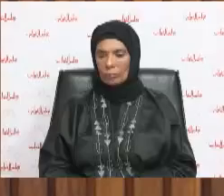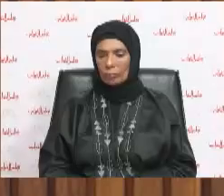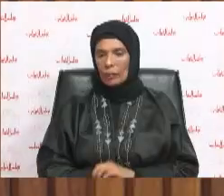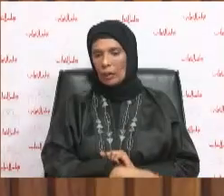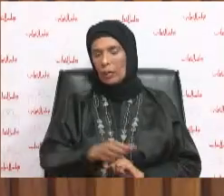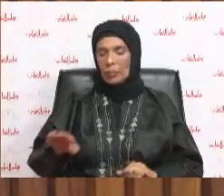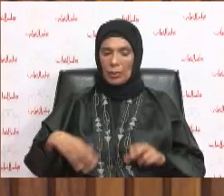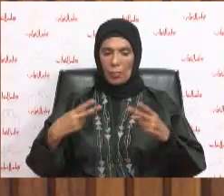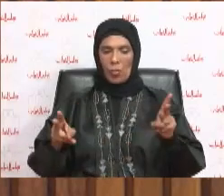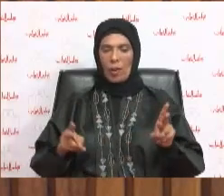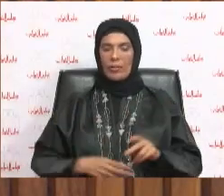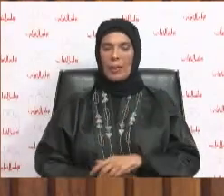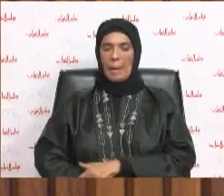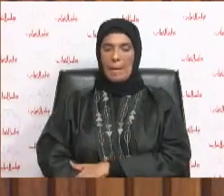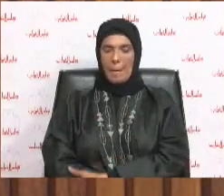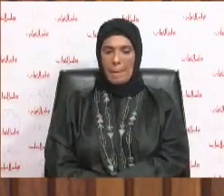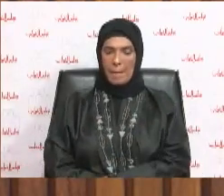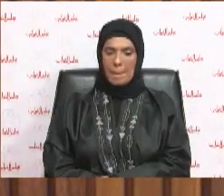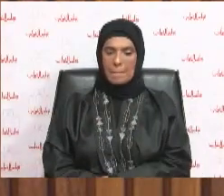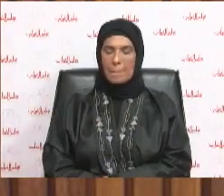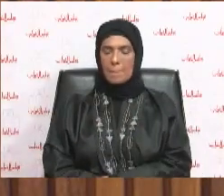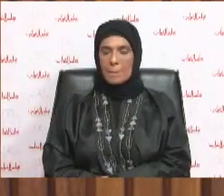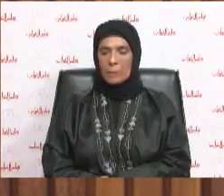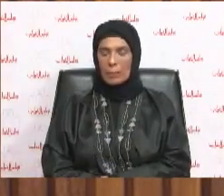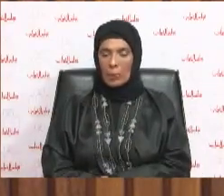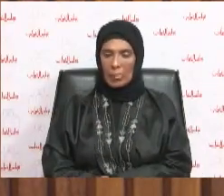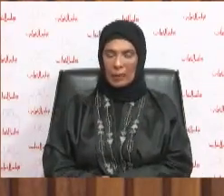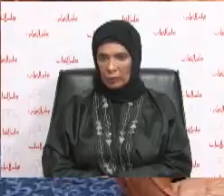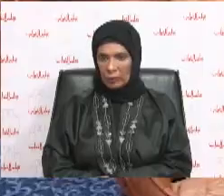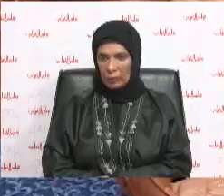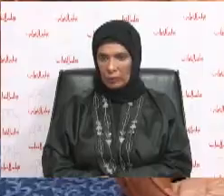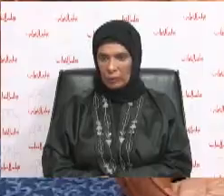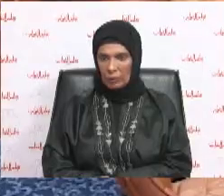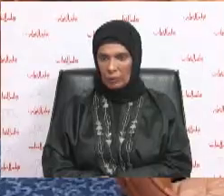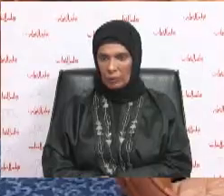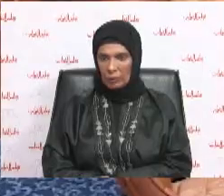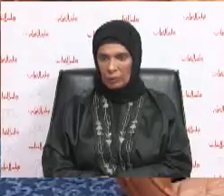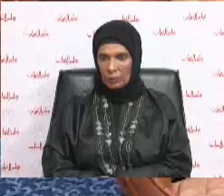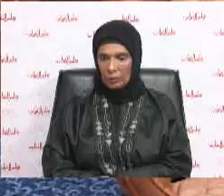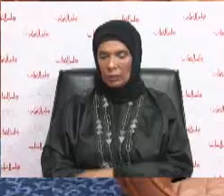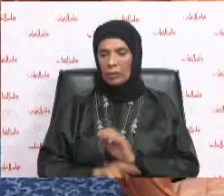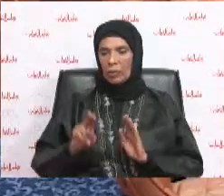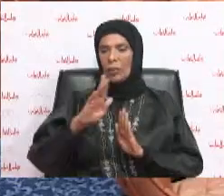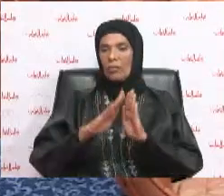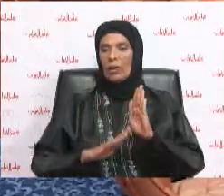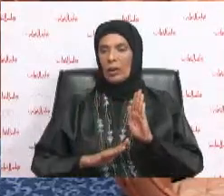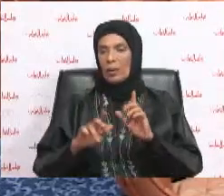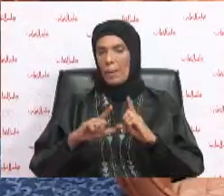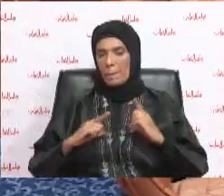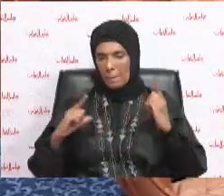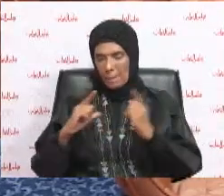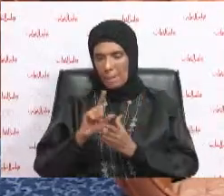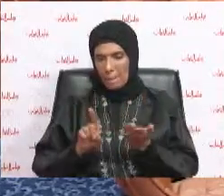أغلبية موافقة. شكرا لك مقرر. ساعتنا بالأمين العام تفضل. 2. تقرير لجنة المرافق العامة